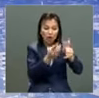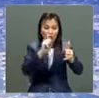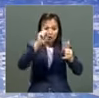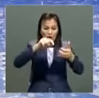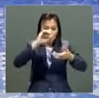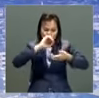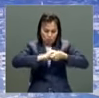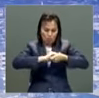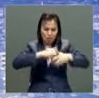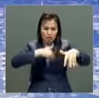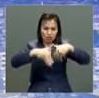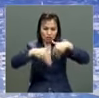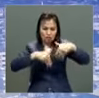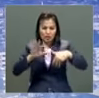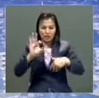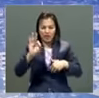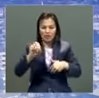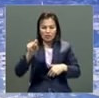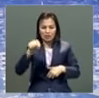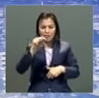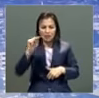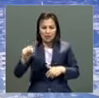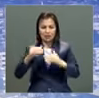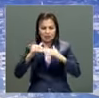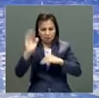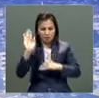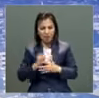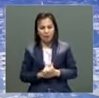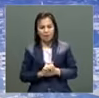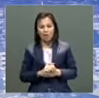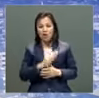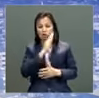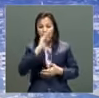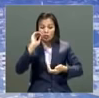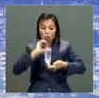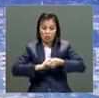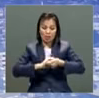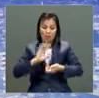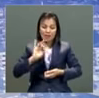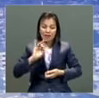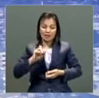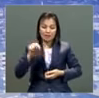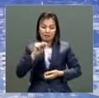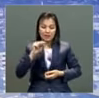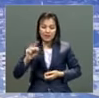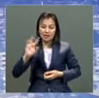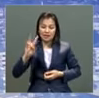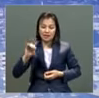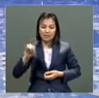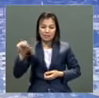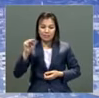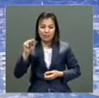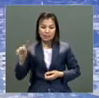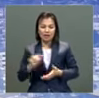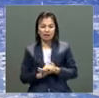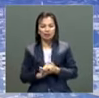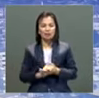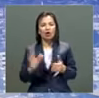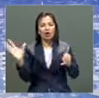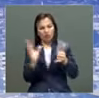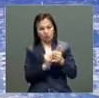มมือของประชาชน 90% ขึ้นไปถ้าร่วมมือแค่ 80% 70% ตัวเลขโดดขึ้